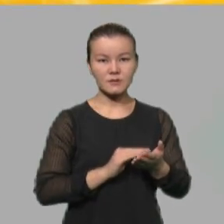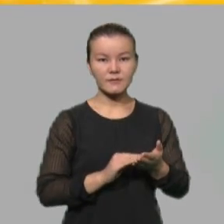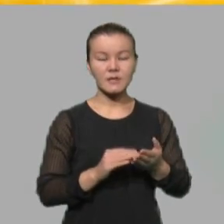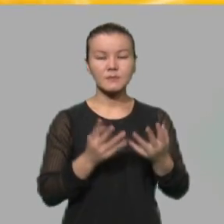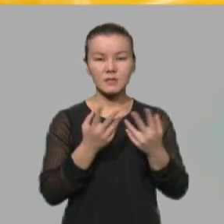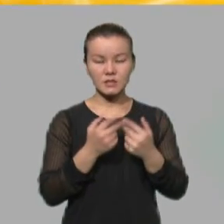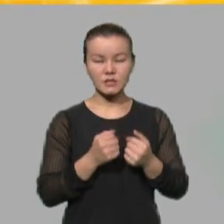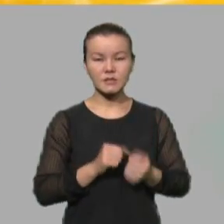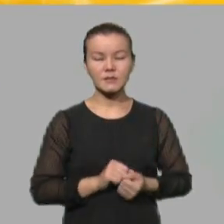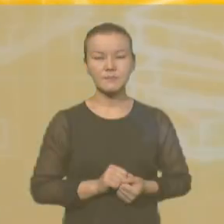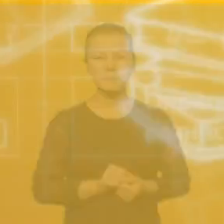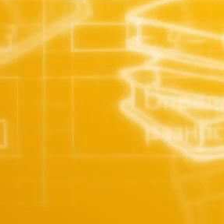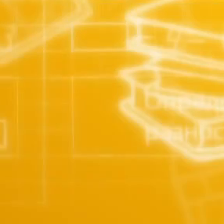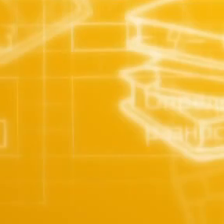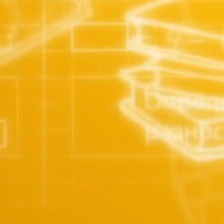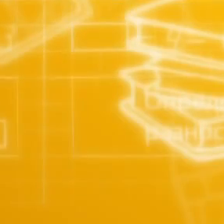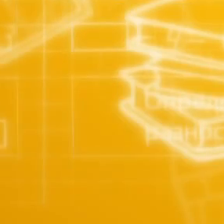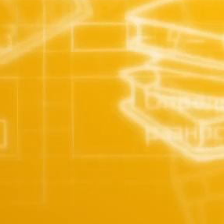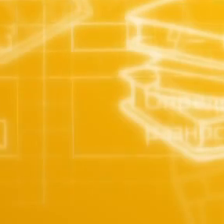Записываем решение.